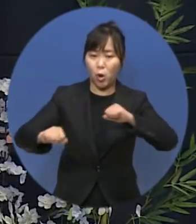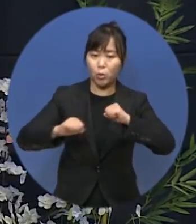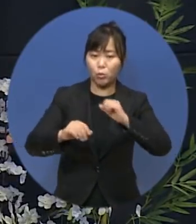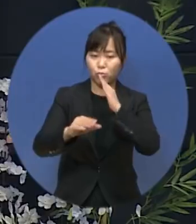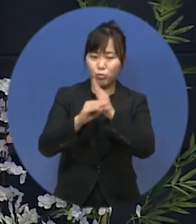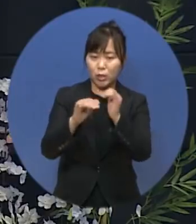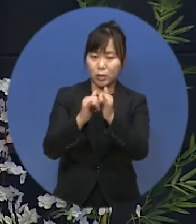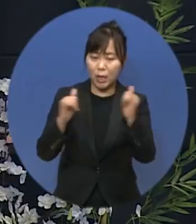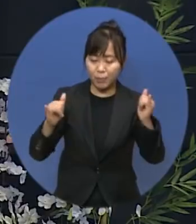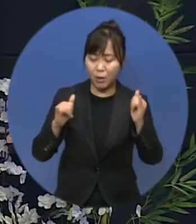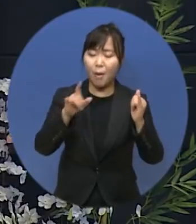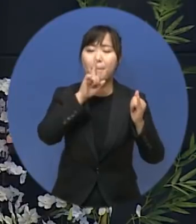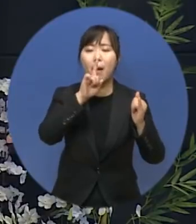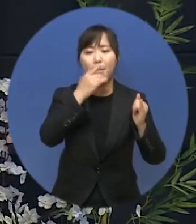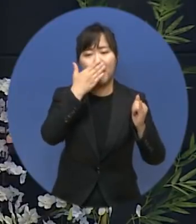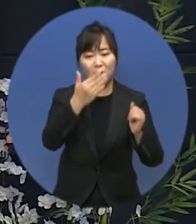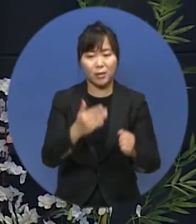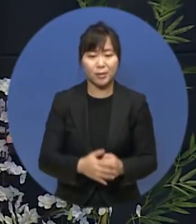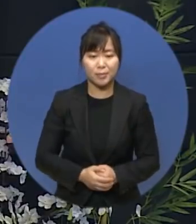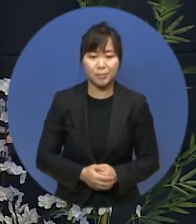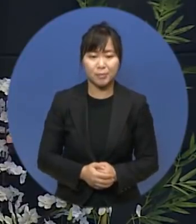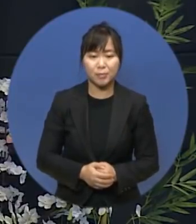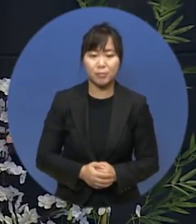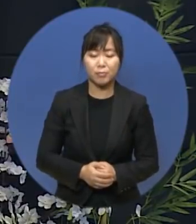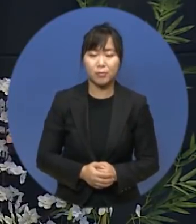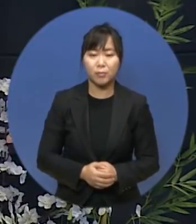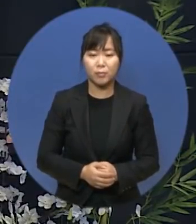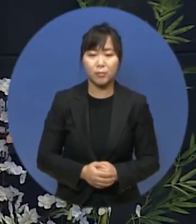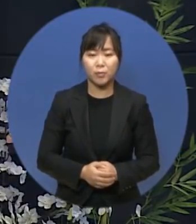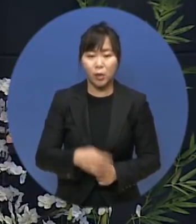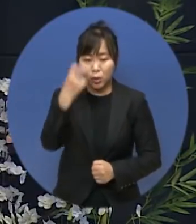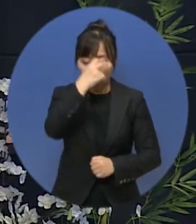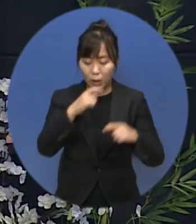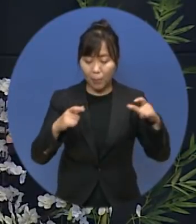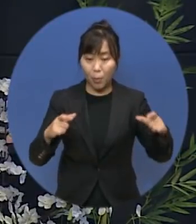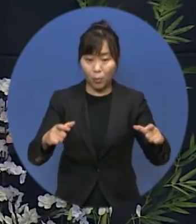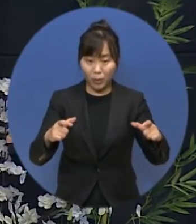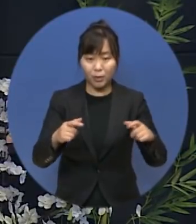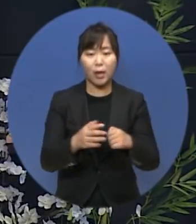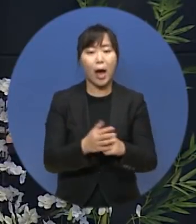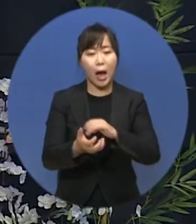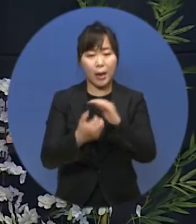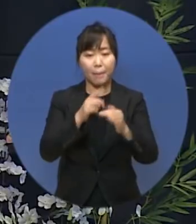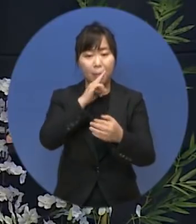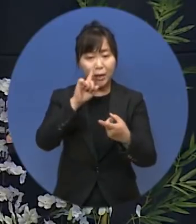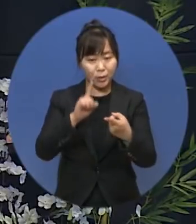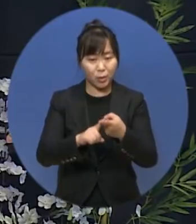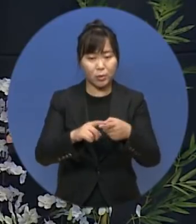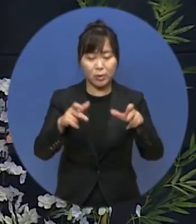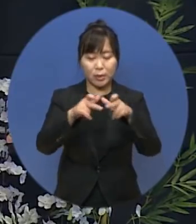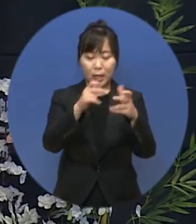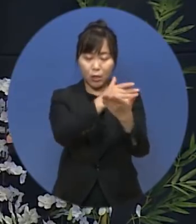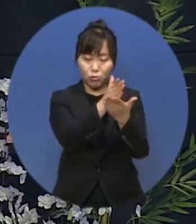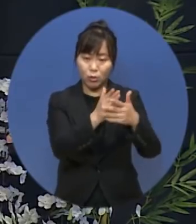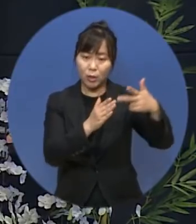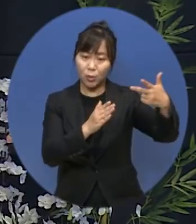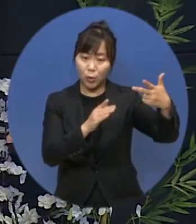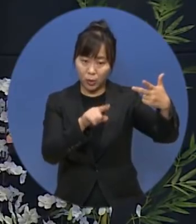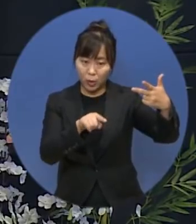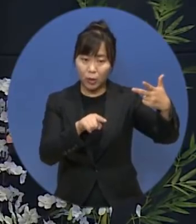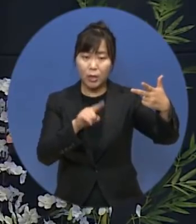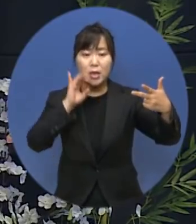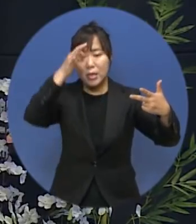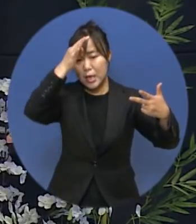있는 사람들이라고 말할 수 있습니다. 조사 범위는 앞에서 말한 것처럼 장애인 7개와 예술